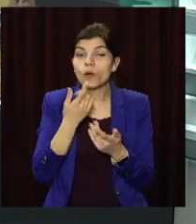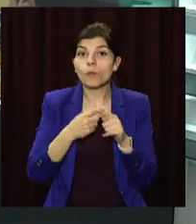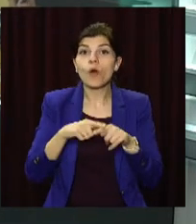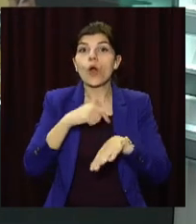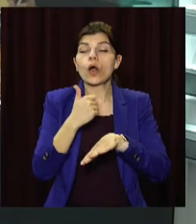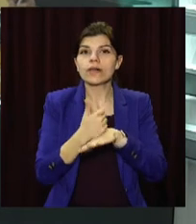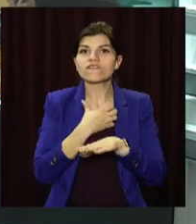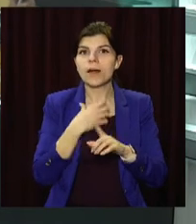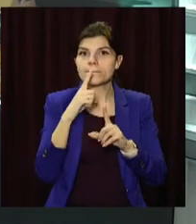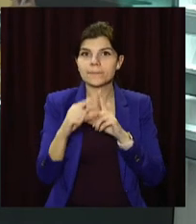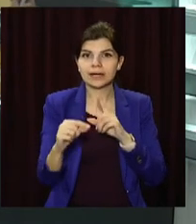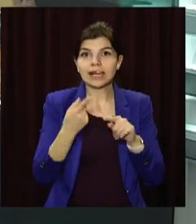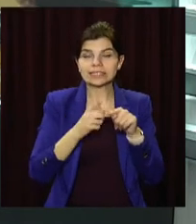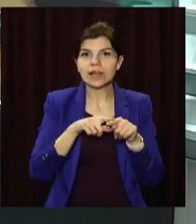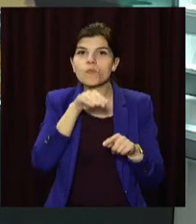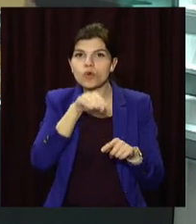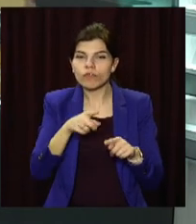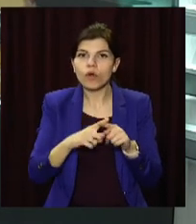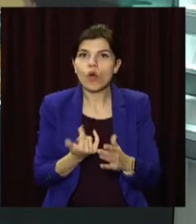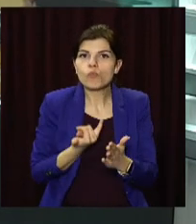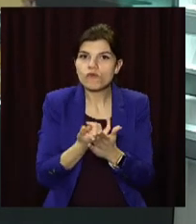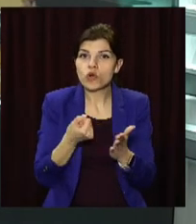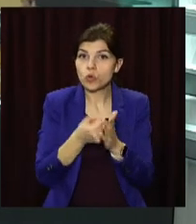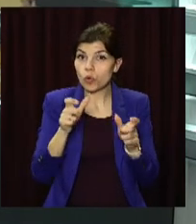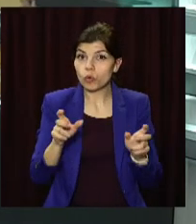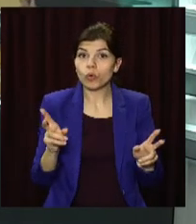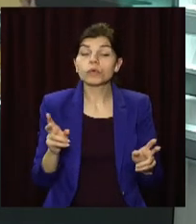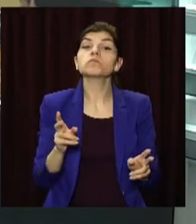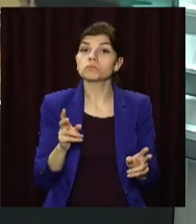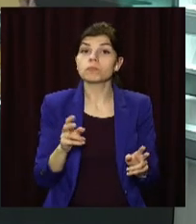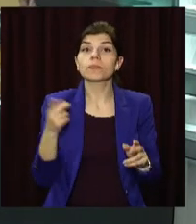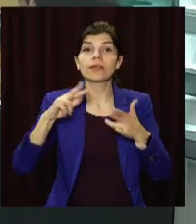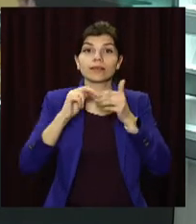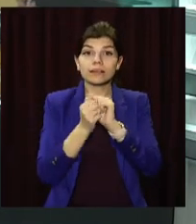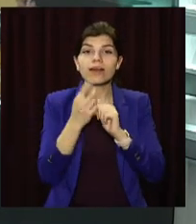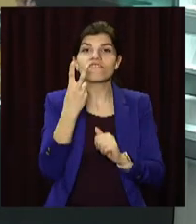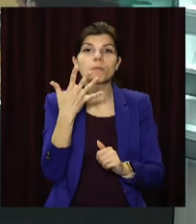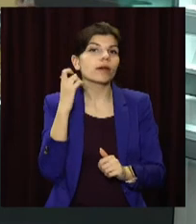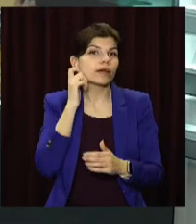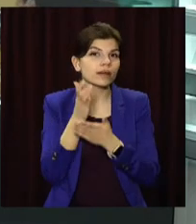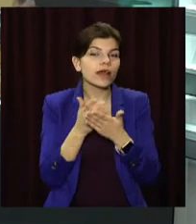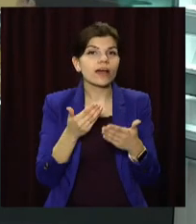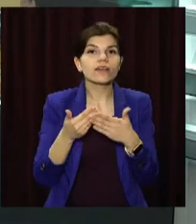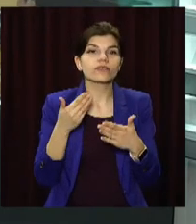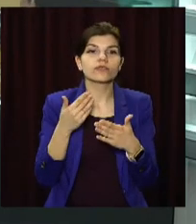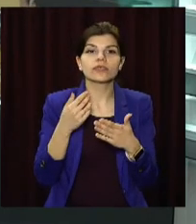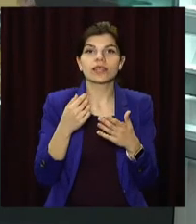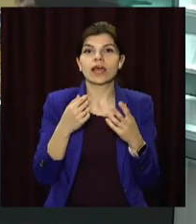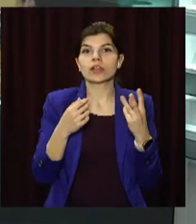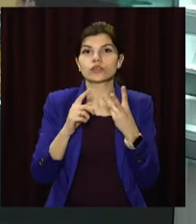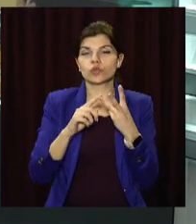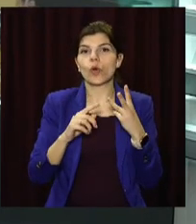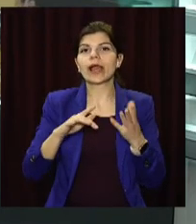головний принцип роботи цих фахівців – повага до кожного. У Кам'янському відзначили 25-річчя від дня заснування трьох